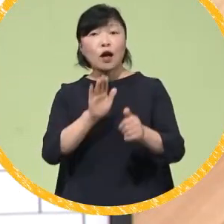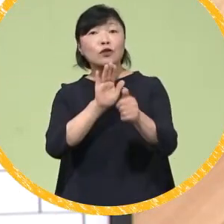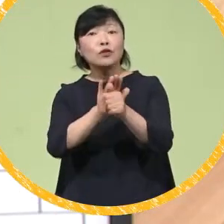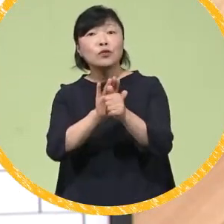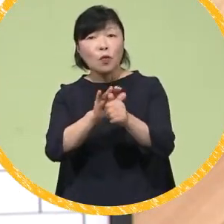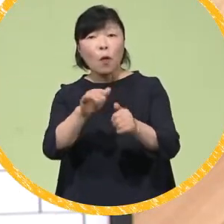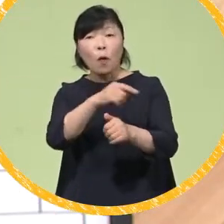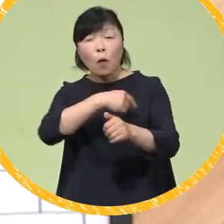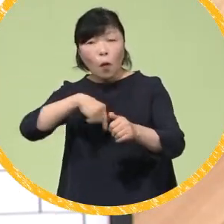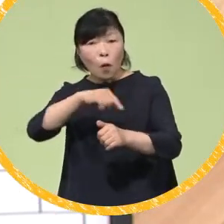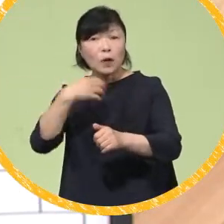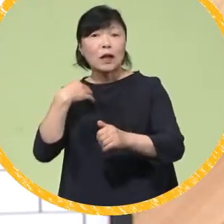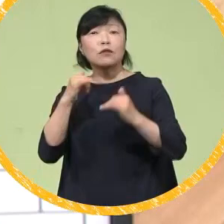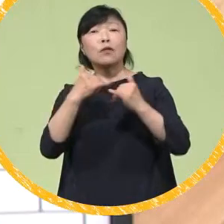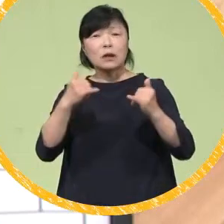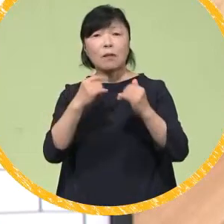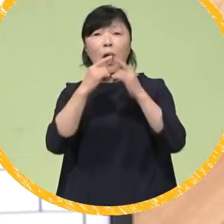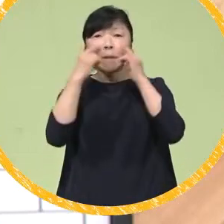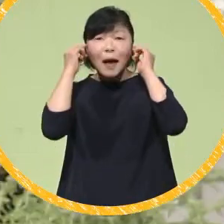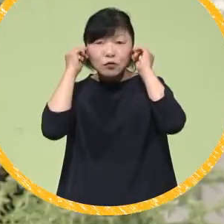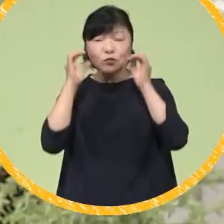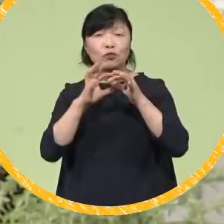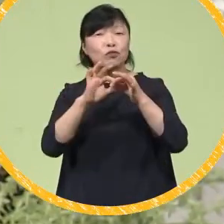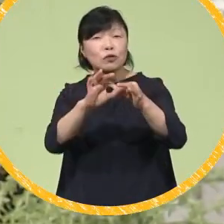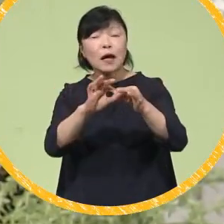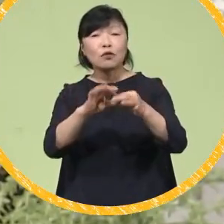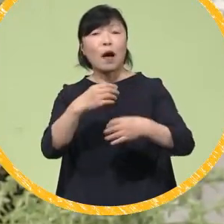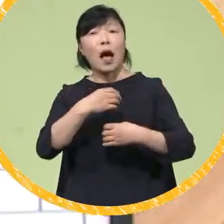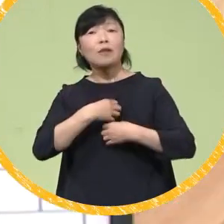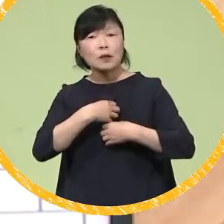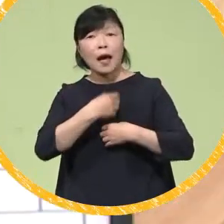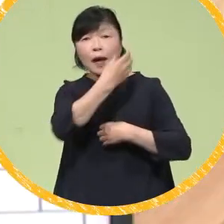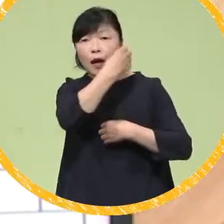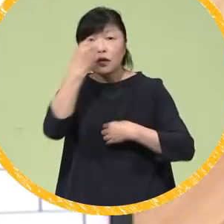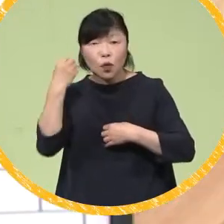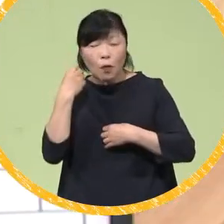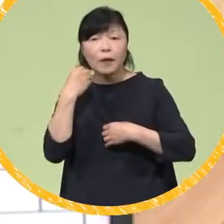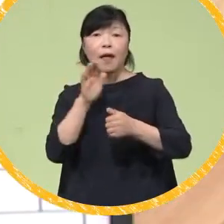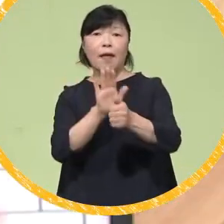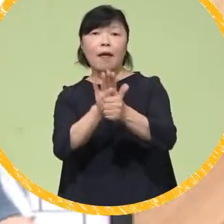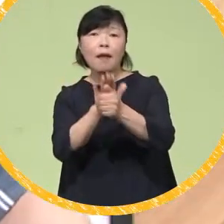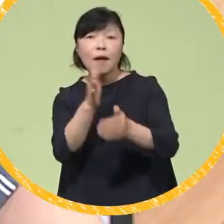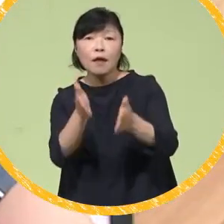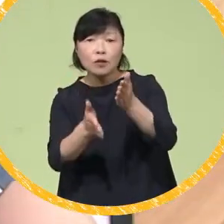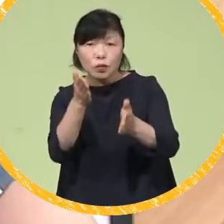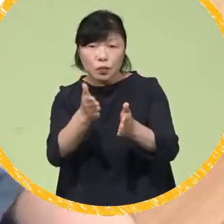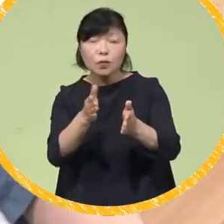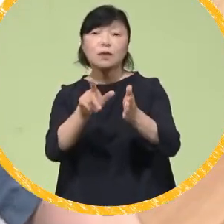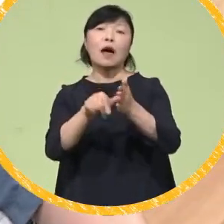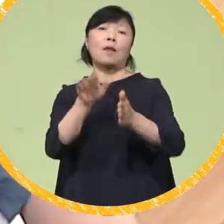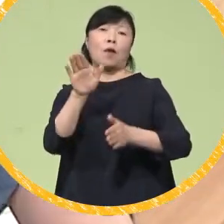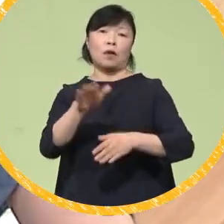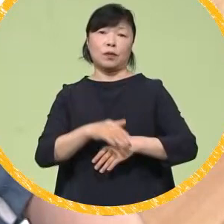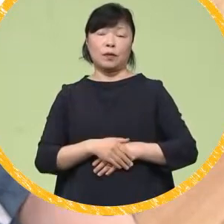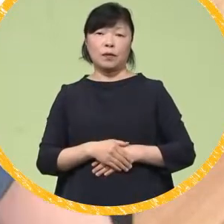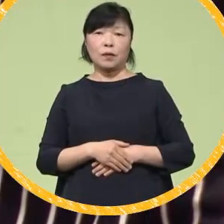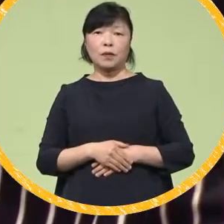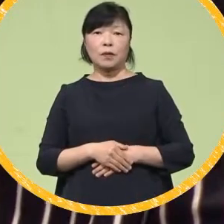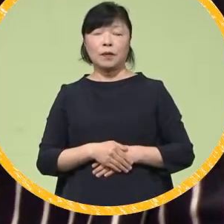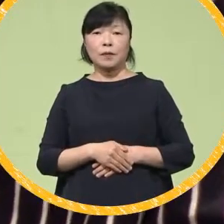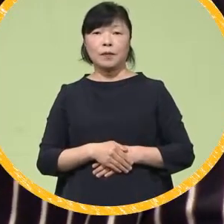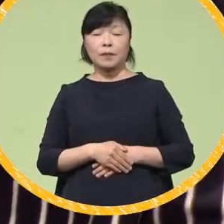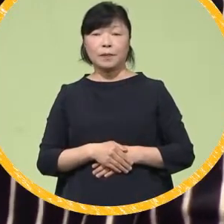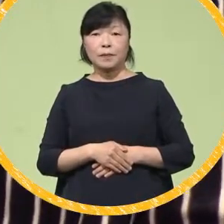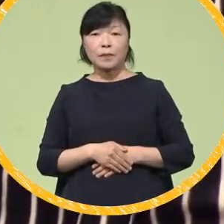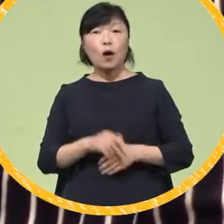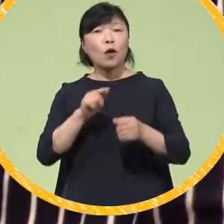は場合によってはマスクが危険な場合もあるので、場合によっては取り外して処置をするということもあるんですね。 なるほど、はい、じ